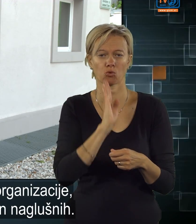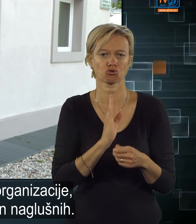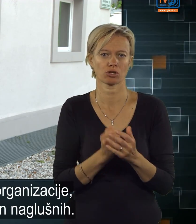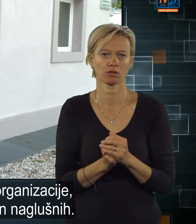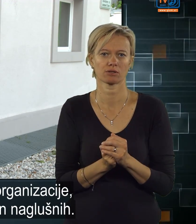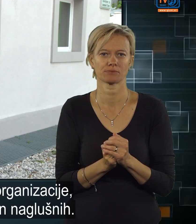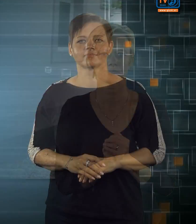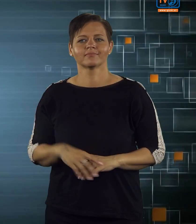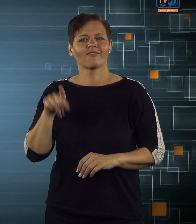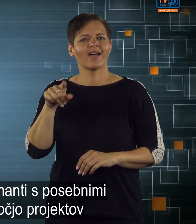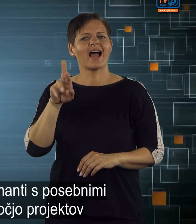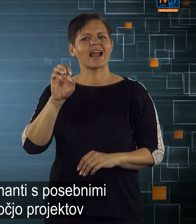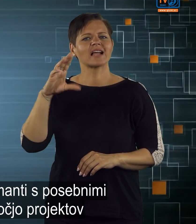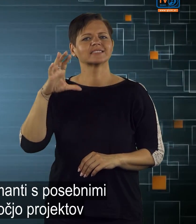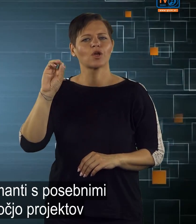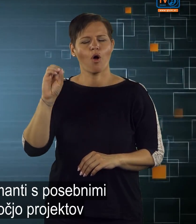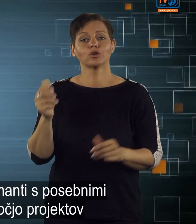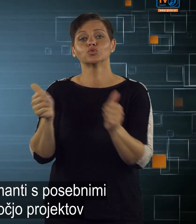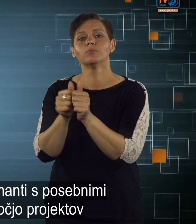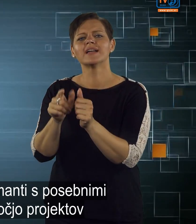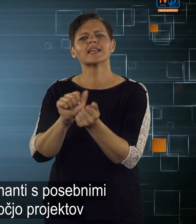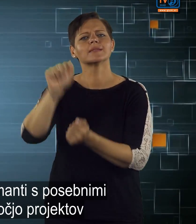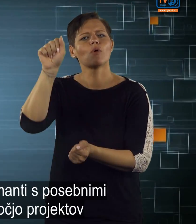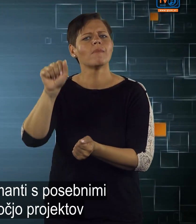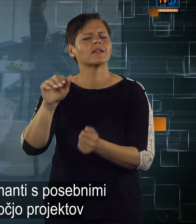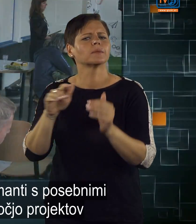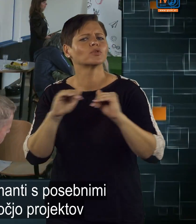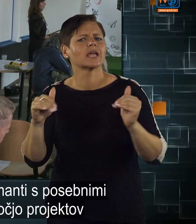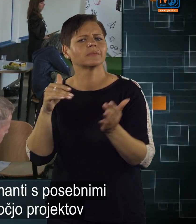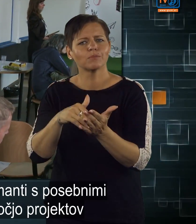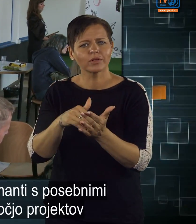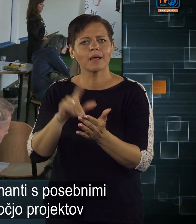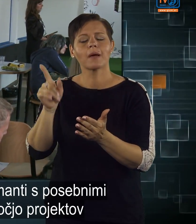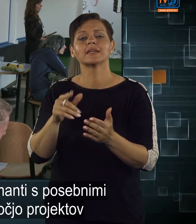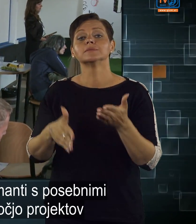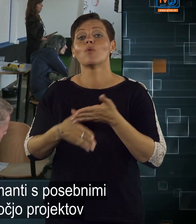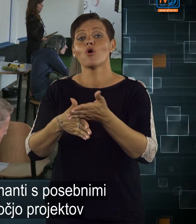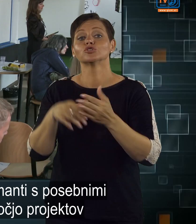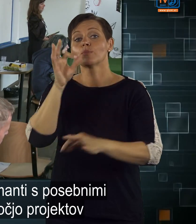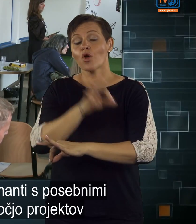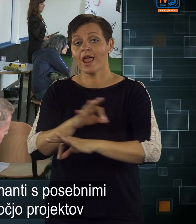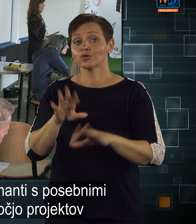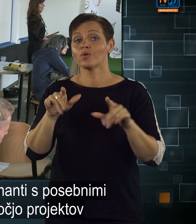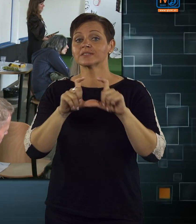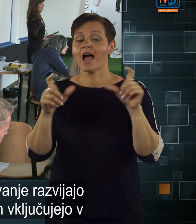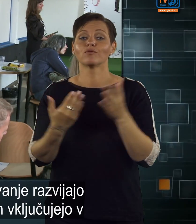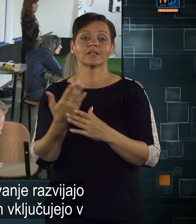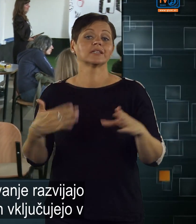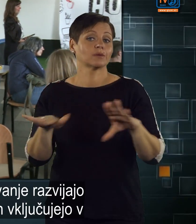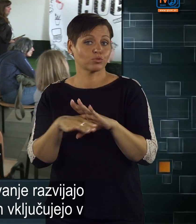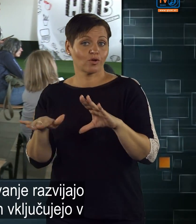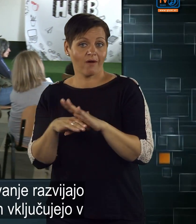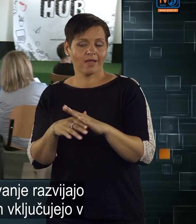in naglušnih. V Raciju skupaj z diplomanti s posebnimi potrebami in s pomočjo projektov Zavoda